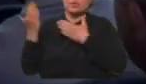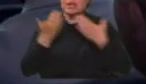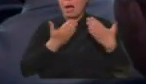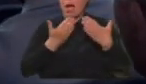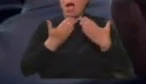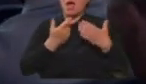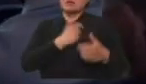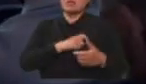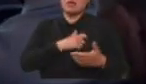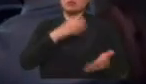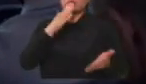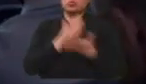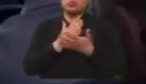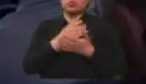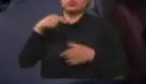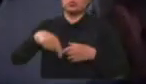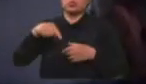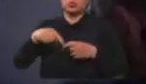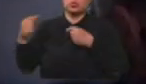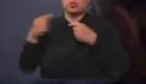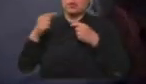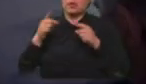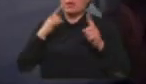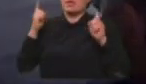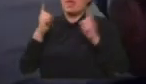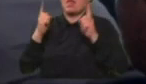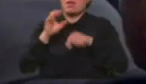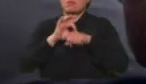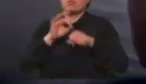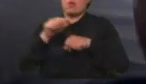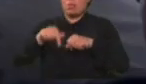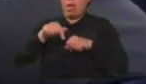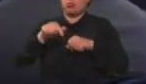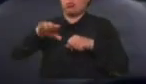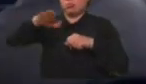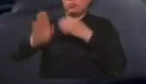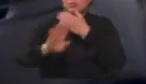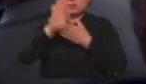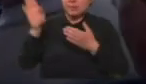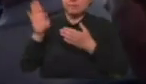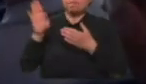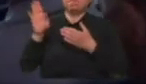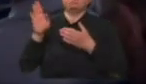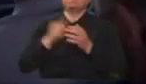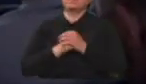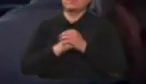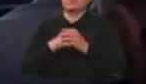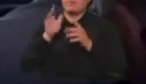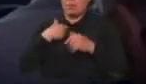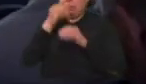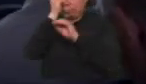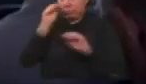zapraszamy serdecznie już tutaj na debatę 1:1 moderowaną na naszej scenie. No i oczywiście będę Państwa na